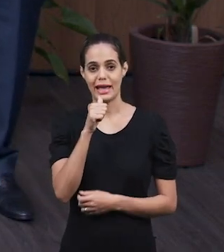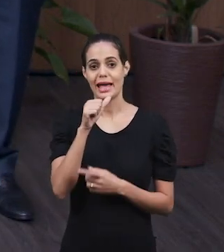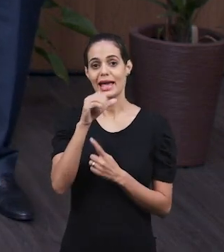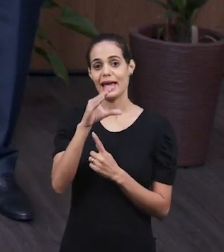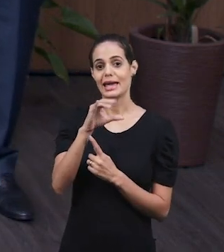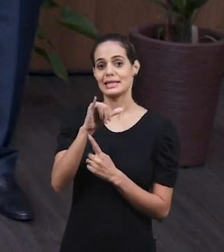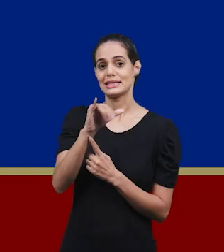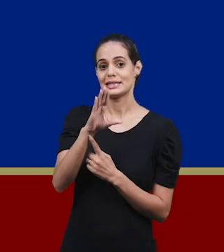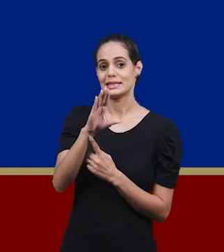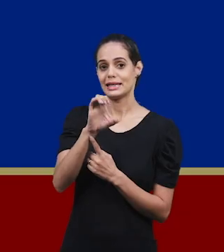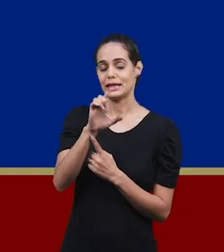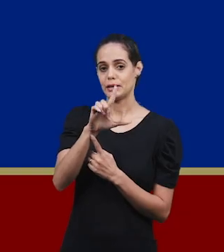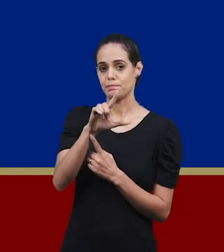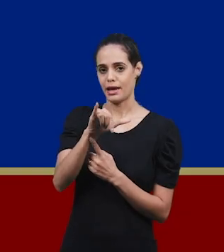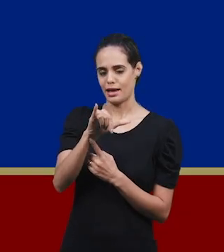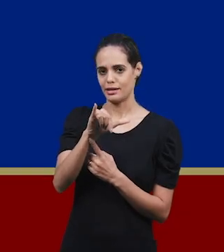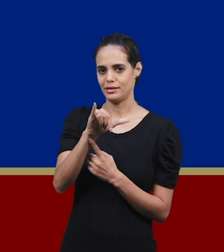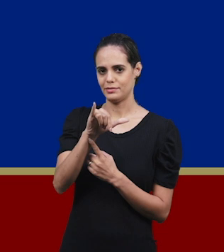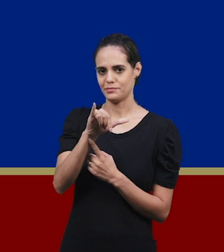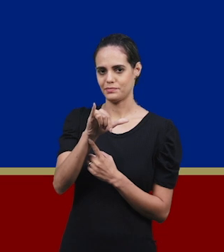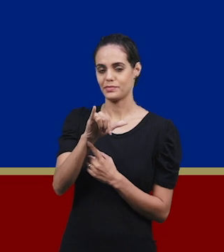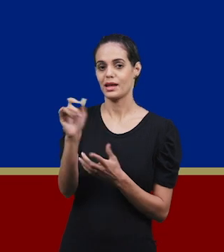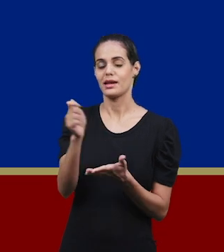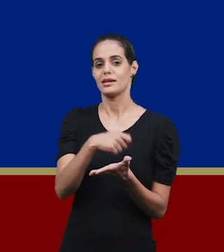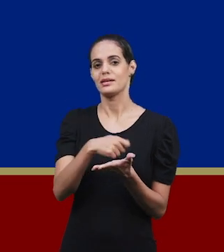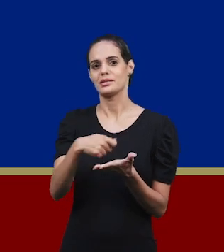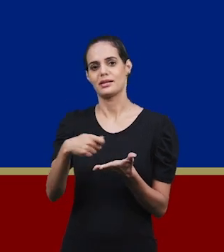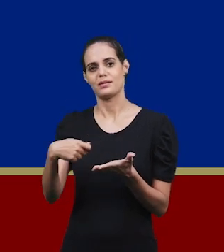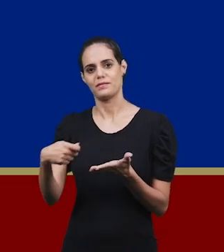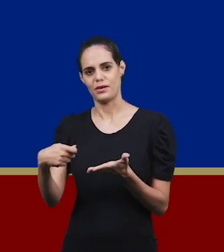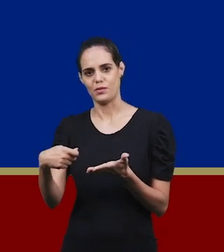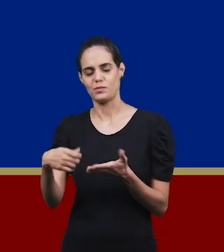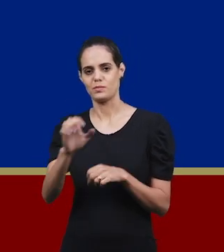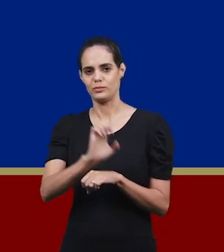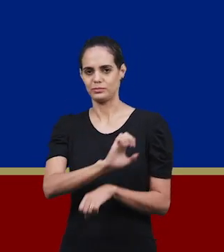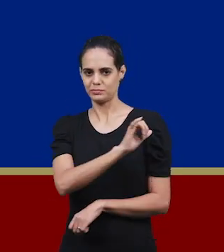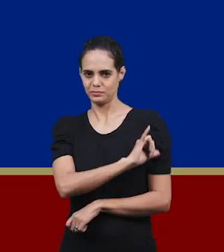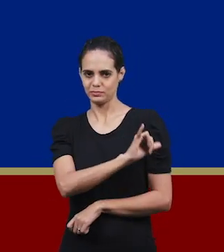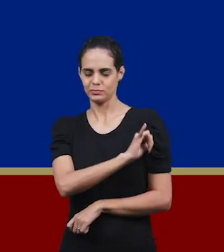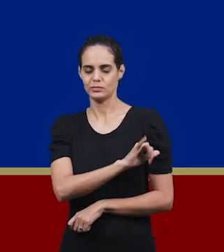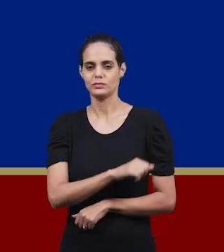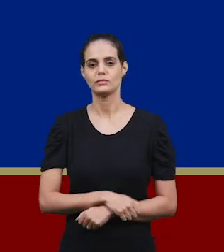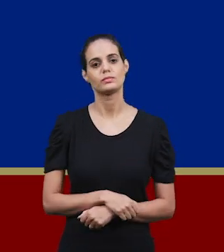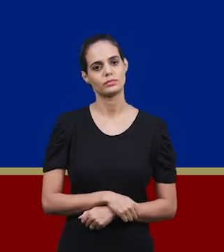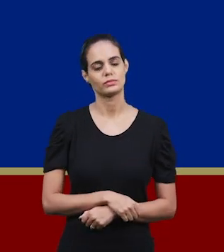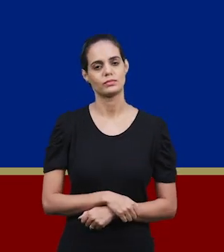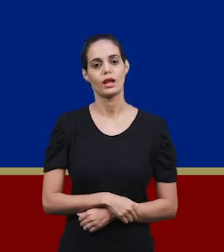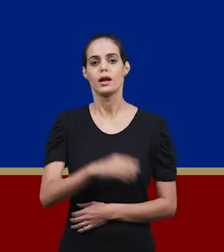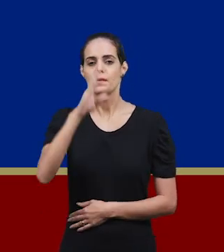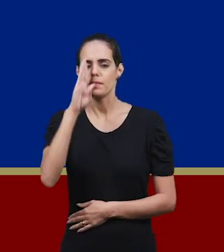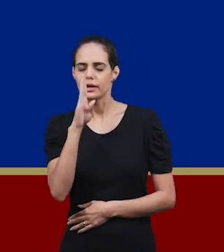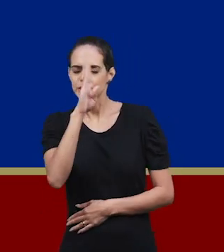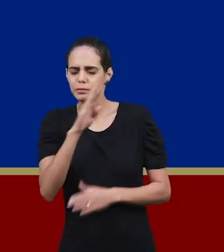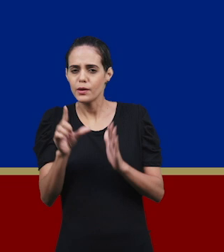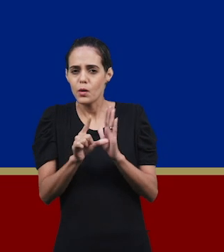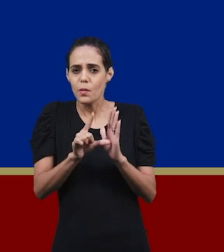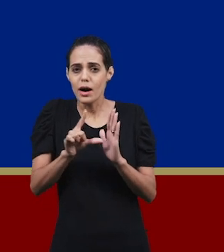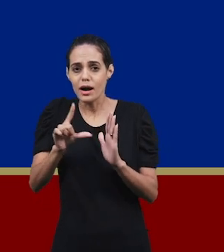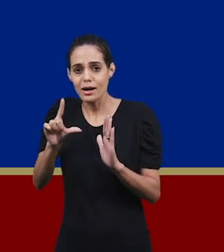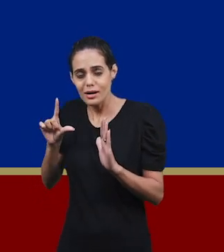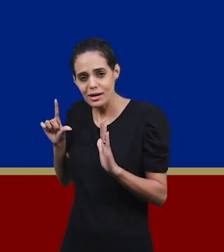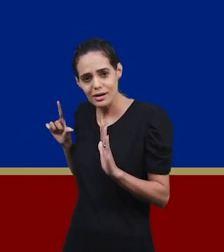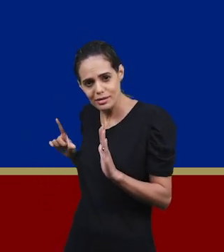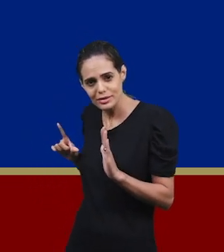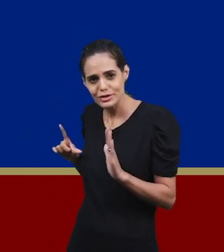clameur. C'est ce que nous a écrit Cybèle Dantas de São Paulo. Bartimée représente l'homme avant d'avoir ses